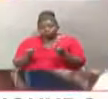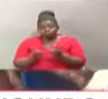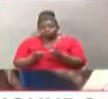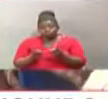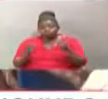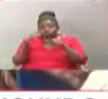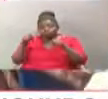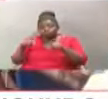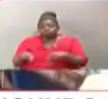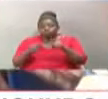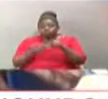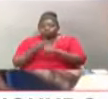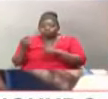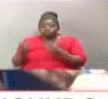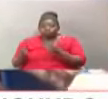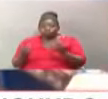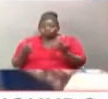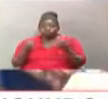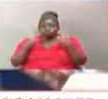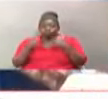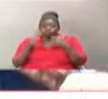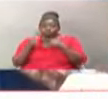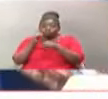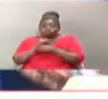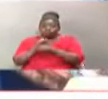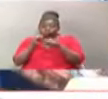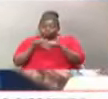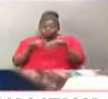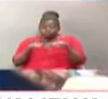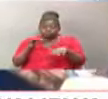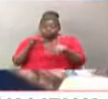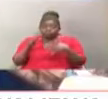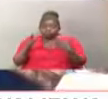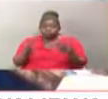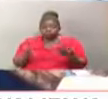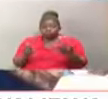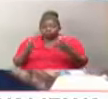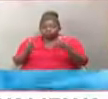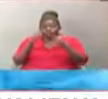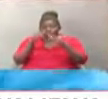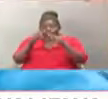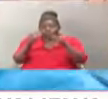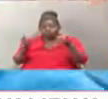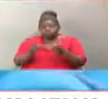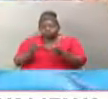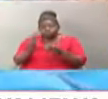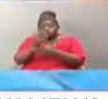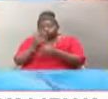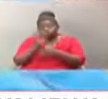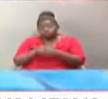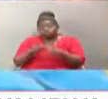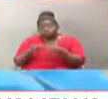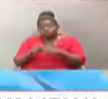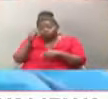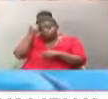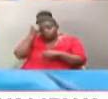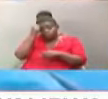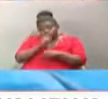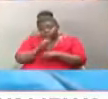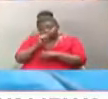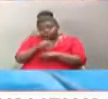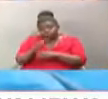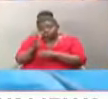ntandikwa y'omwezi guno abatembeeyi baatandika okukolera mu katale kano era nga basaawo emidaala egy'ekiseera nga gavumenti bw'ekola ku